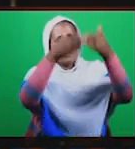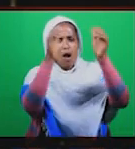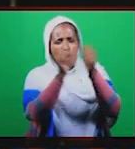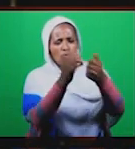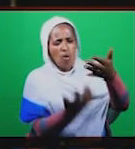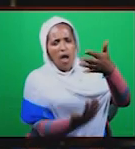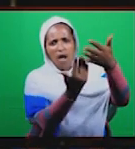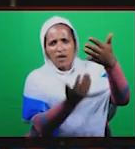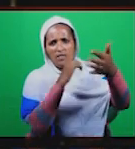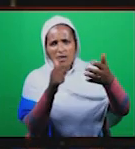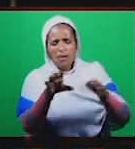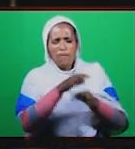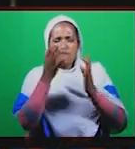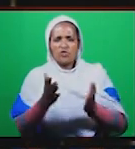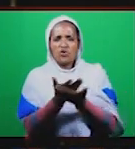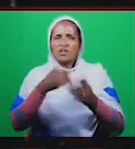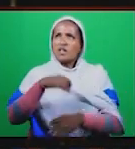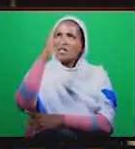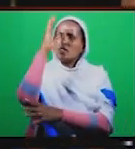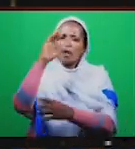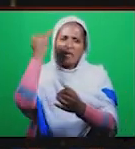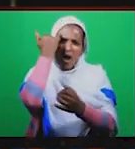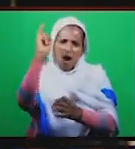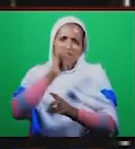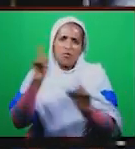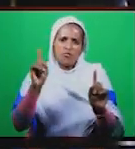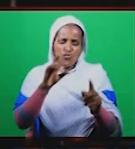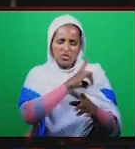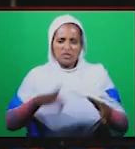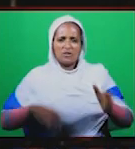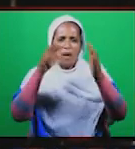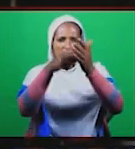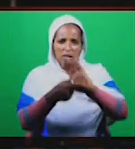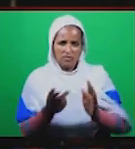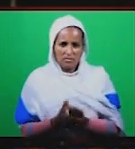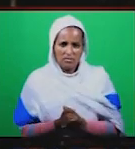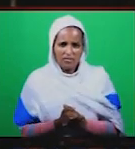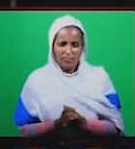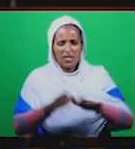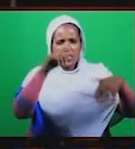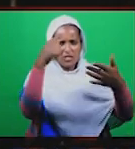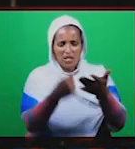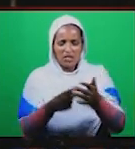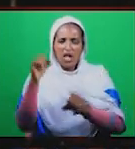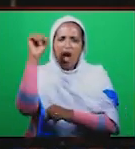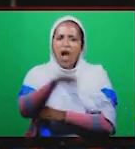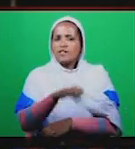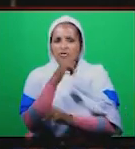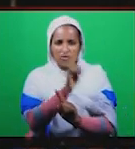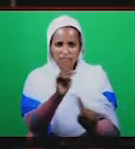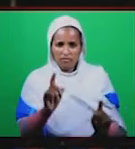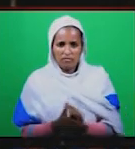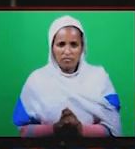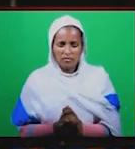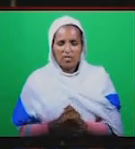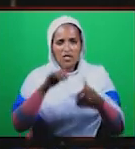ክርስትናን እሳት አያቃጥለውም። ክርስትና ከህንፃ ጋር አይቃጠልም። መንፈሳዊ ነገር ነው። የእግዚአብሔር